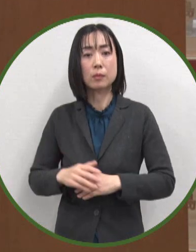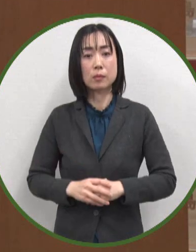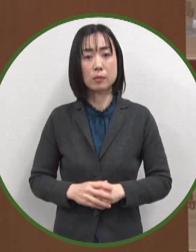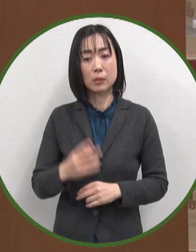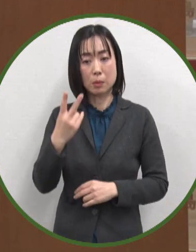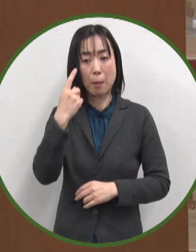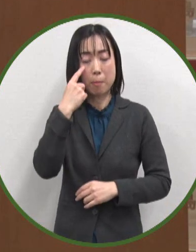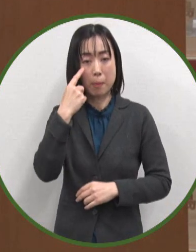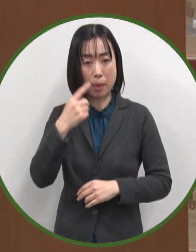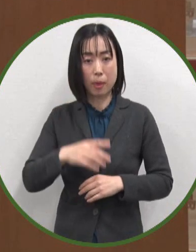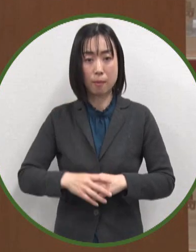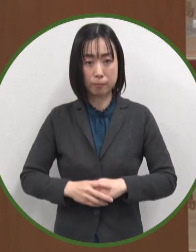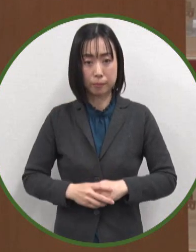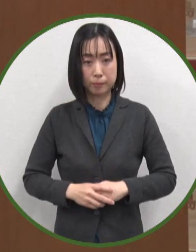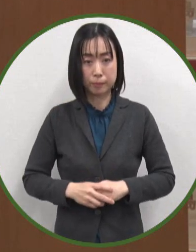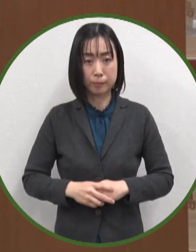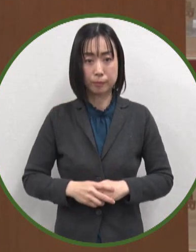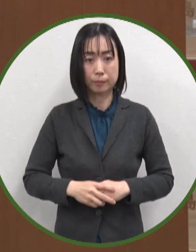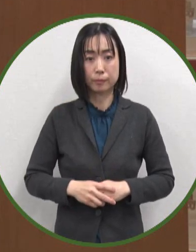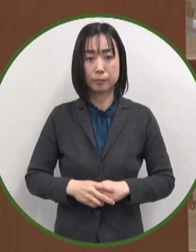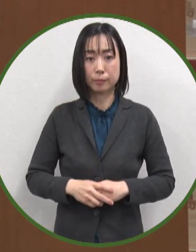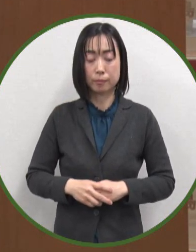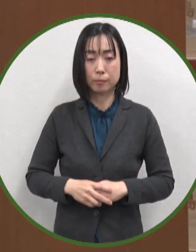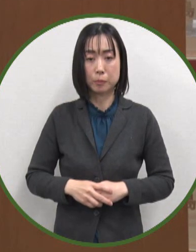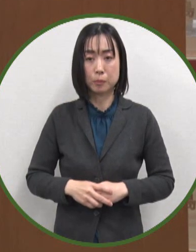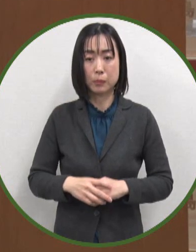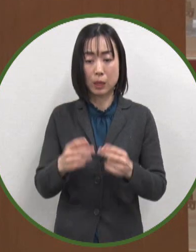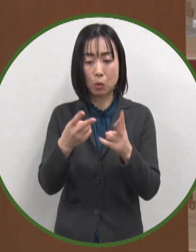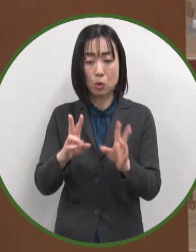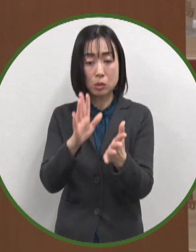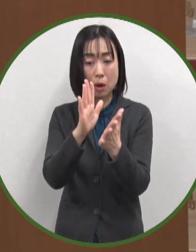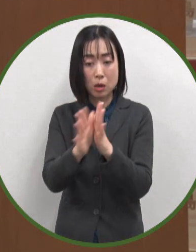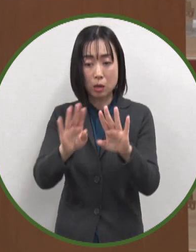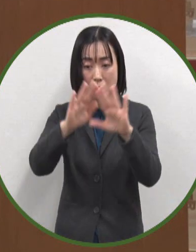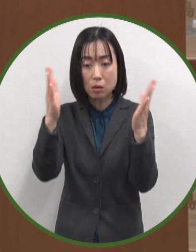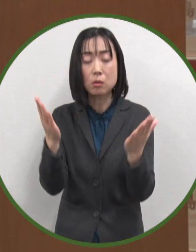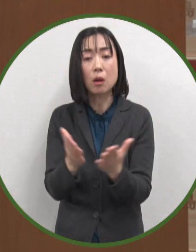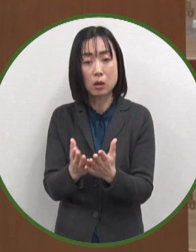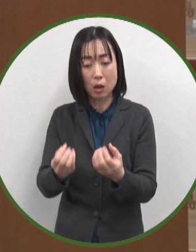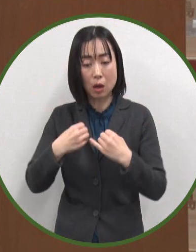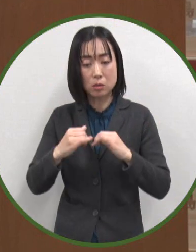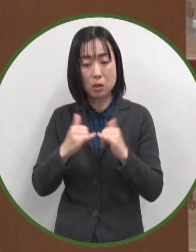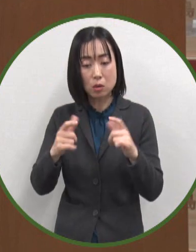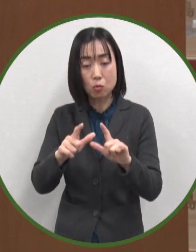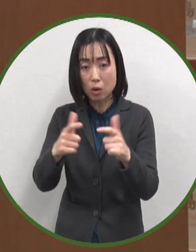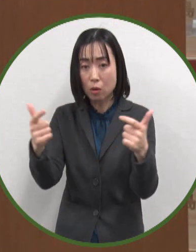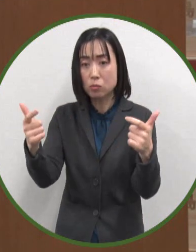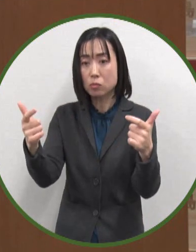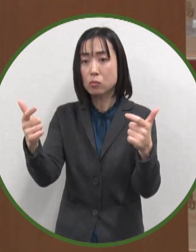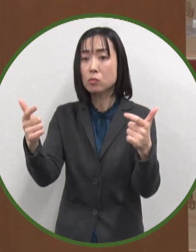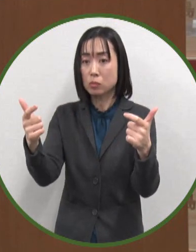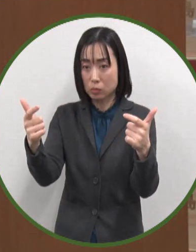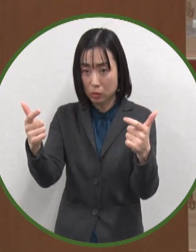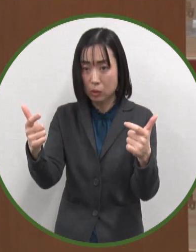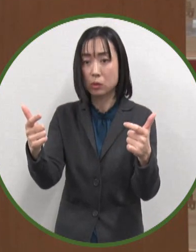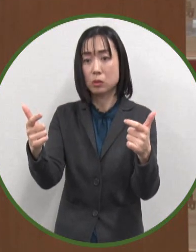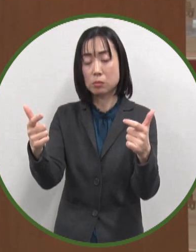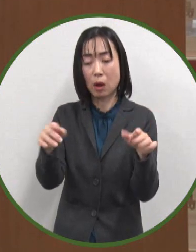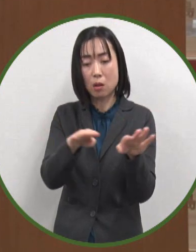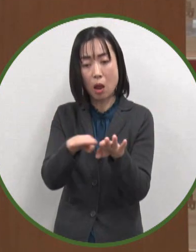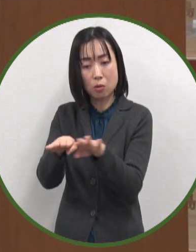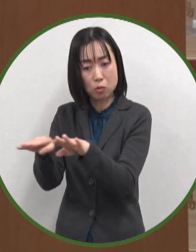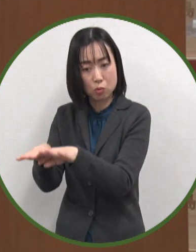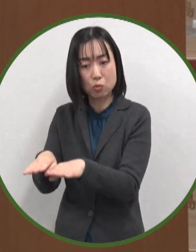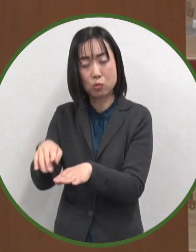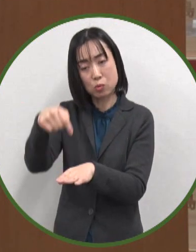2番目になりますが、今県全体で感染が増えておりまして、また通常よりも人の往来がですねゴ